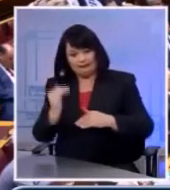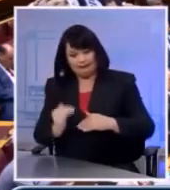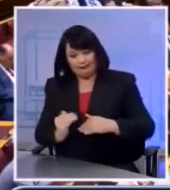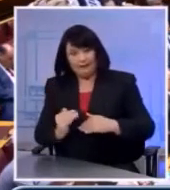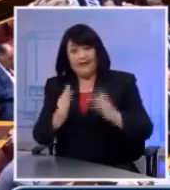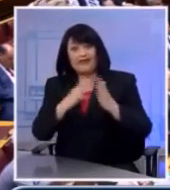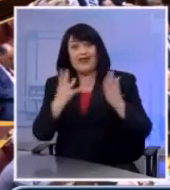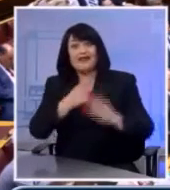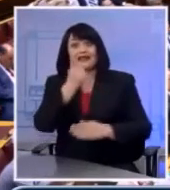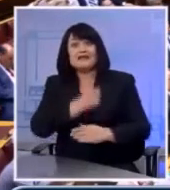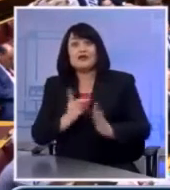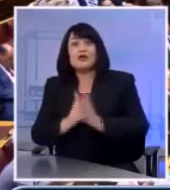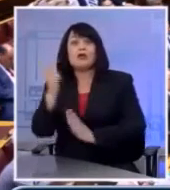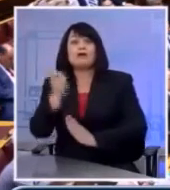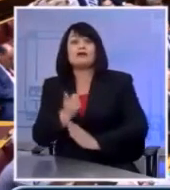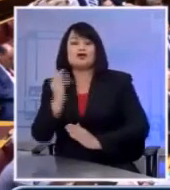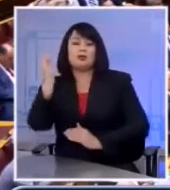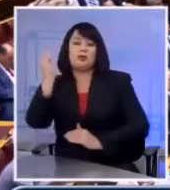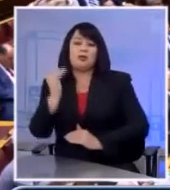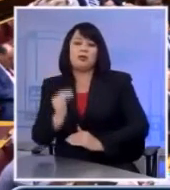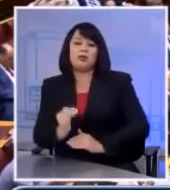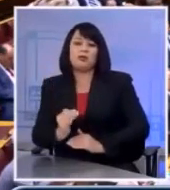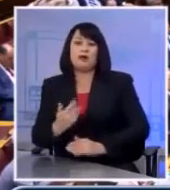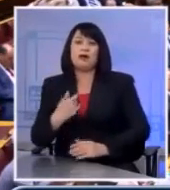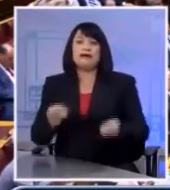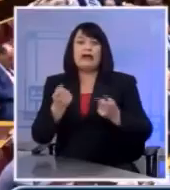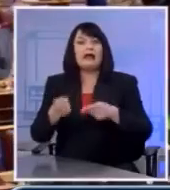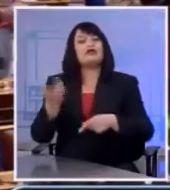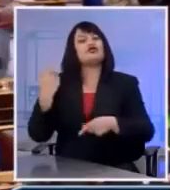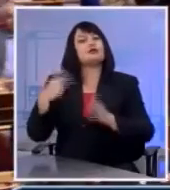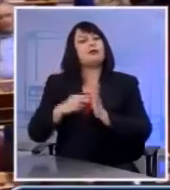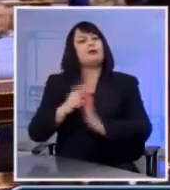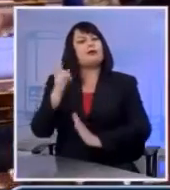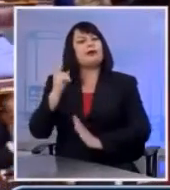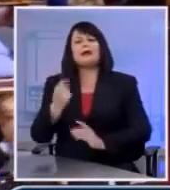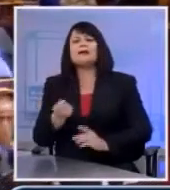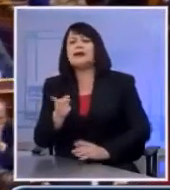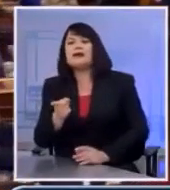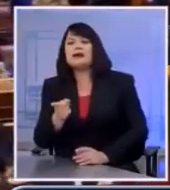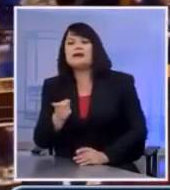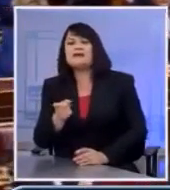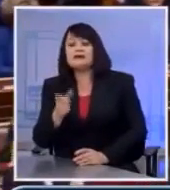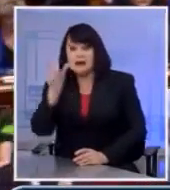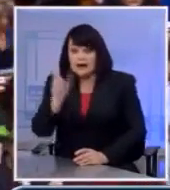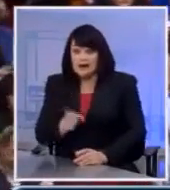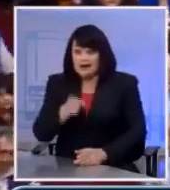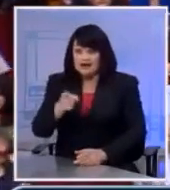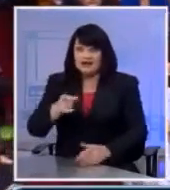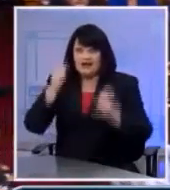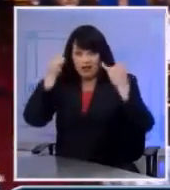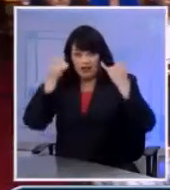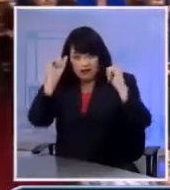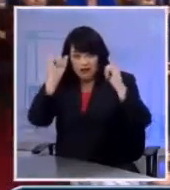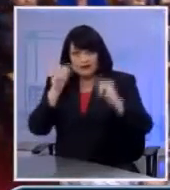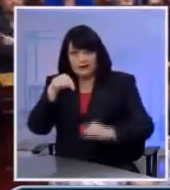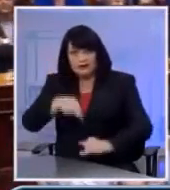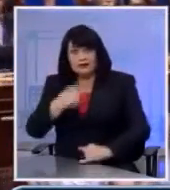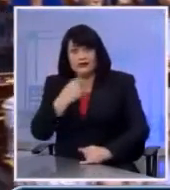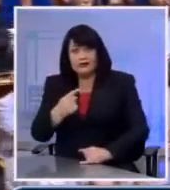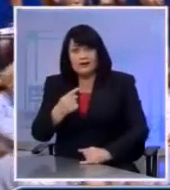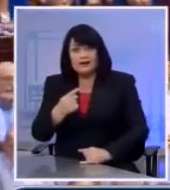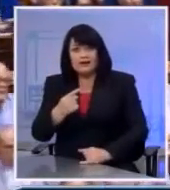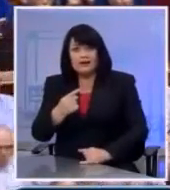το άλλο στο 12. Και τι κάνατε τότε? Εσείς που έχετε το θράσος σήμερα να μιλάτε για σκάνδαλα